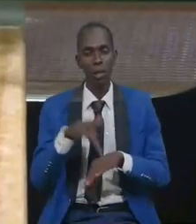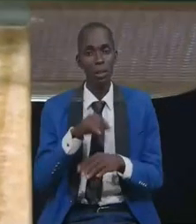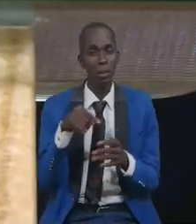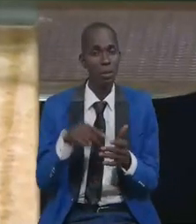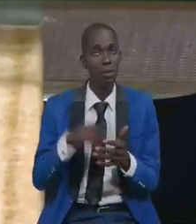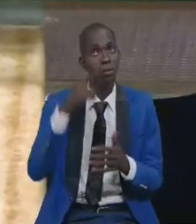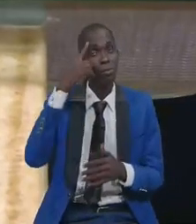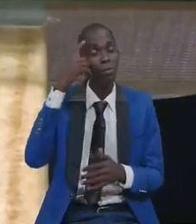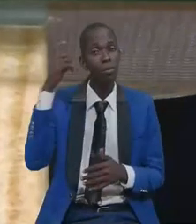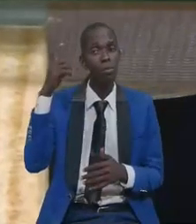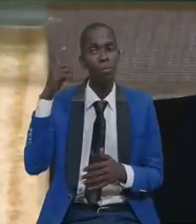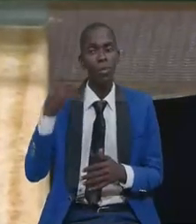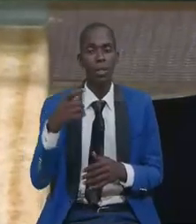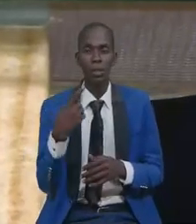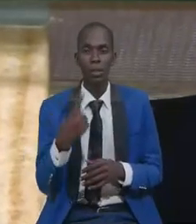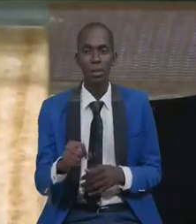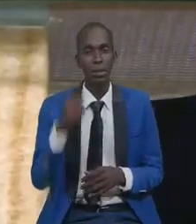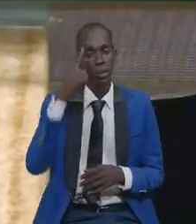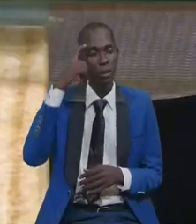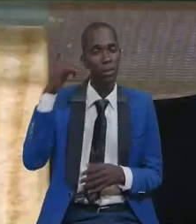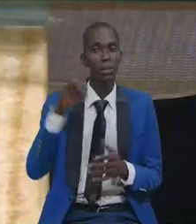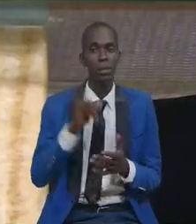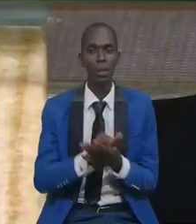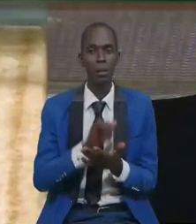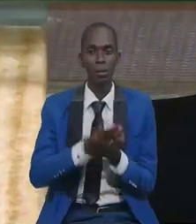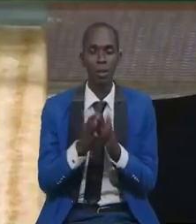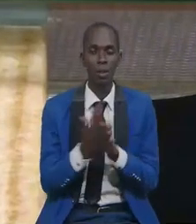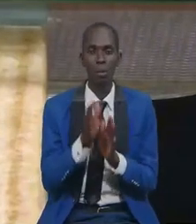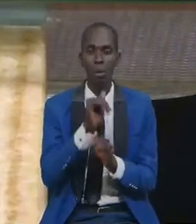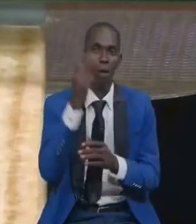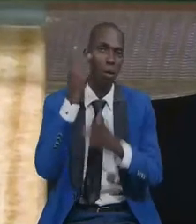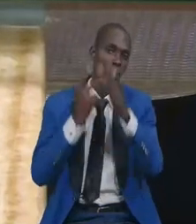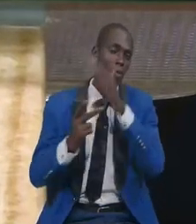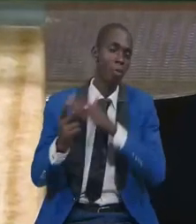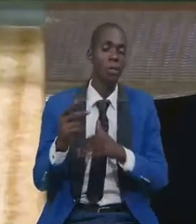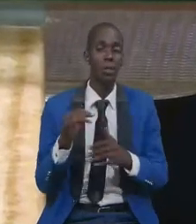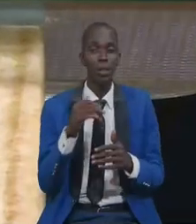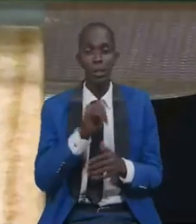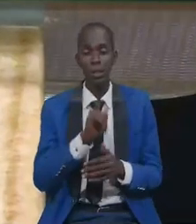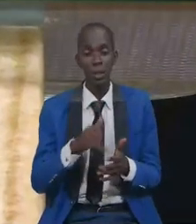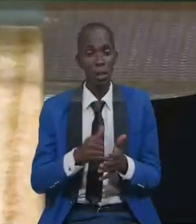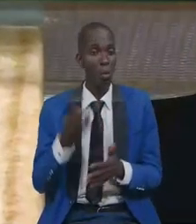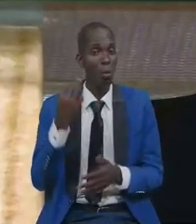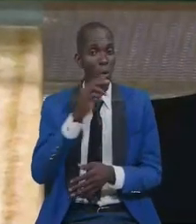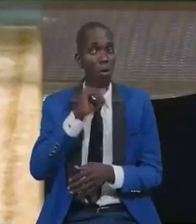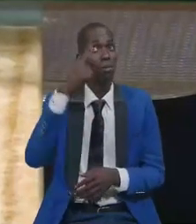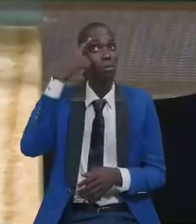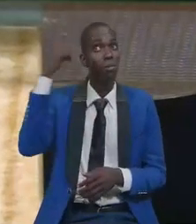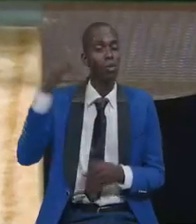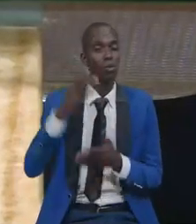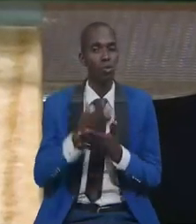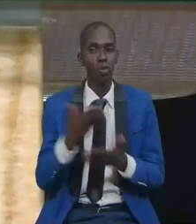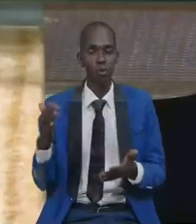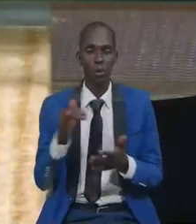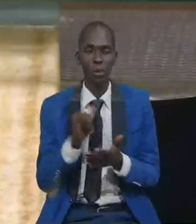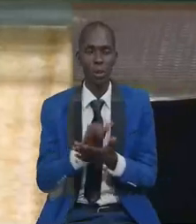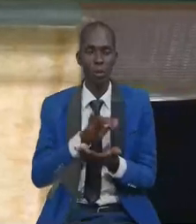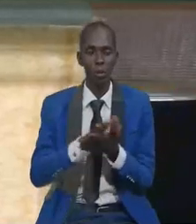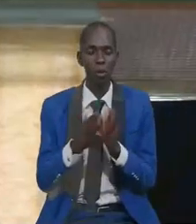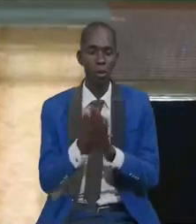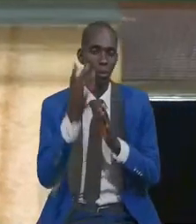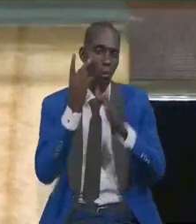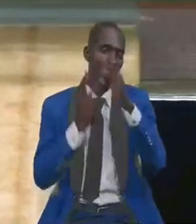ce rêve, la révélation qui est devenue une prophétie. C'est une révélation, c'est un rêve, mais c'était quelque chose de prophétique parce que